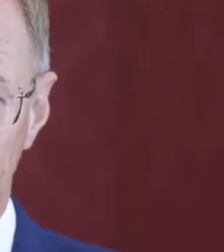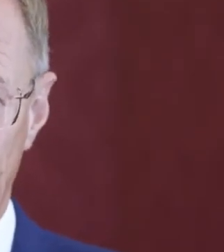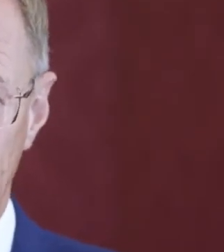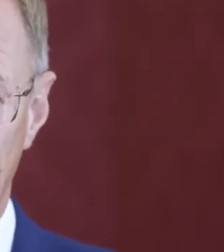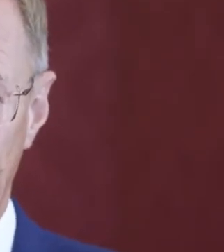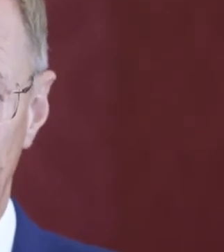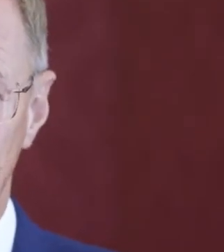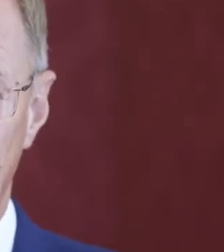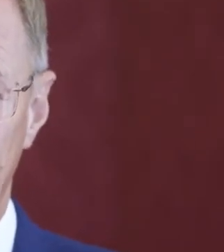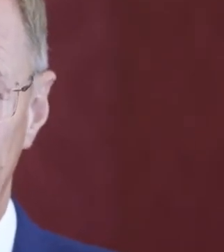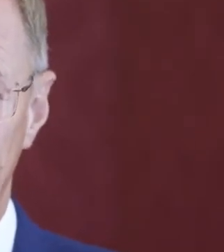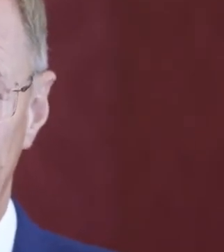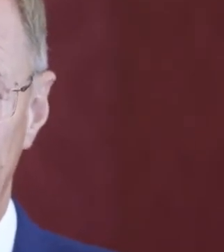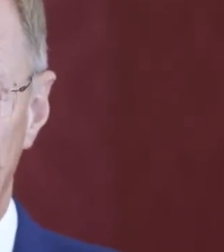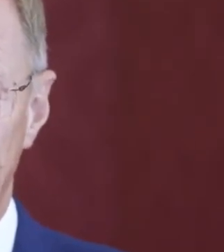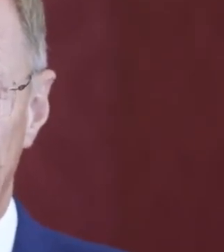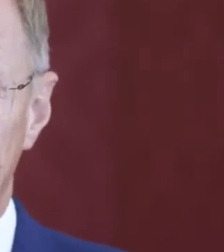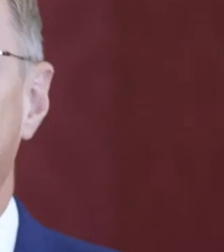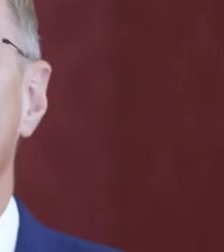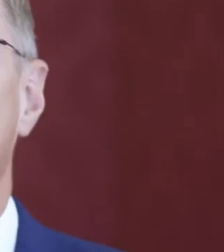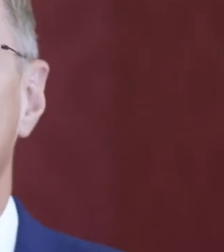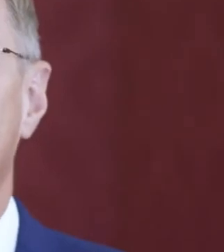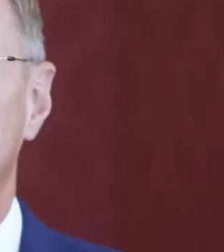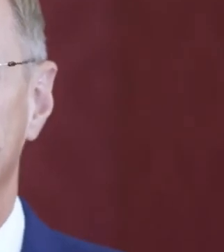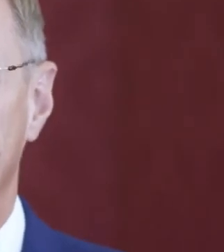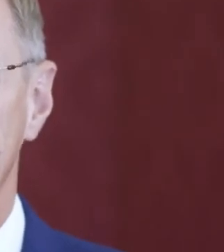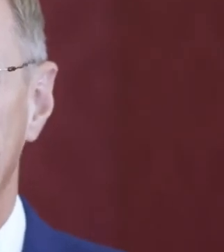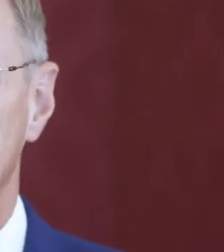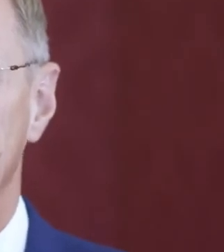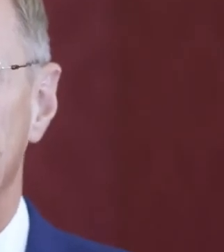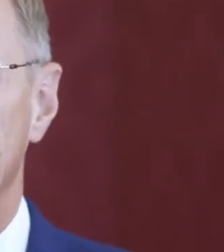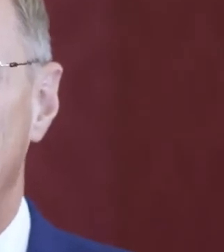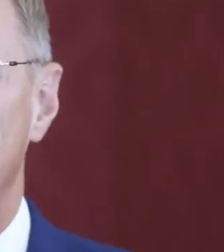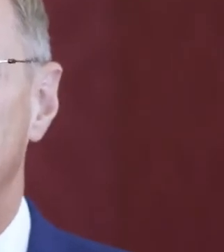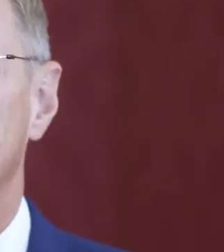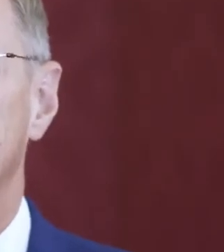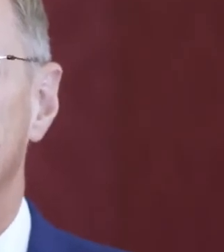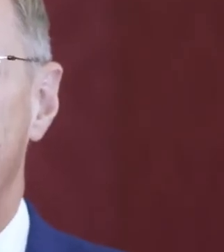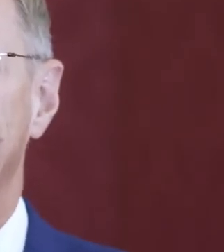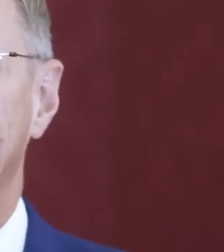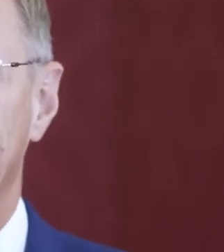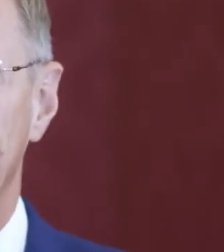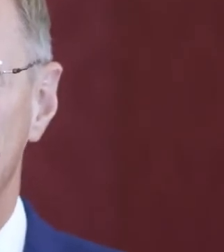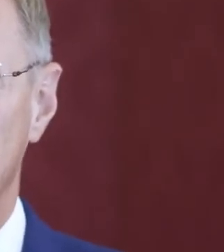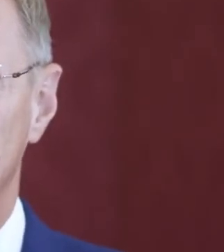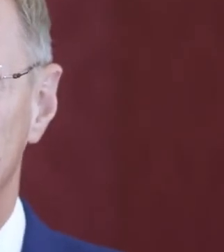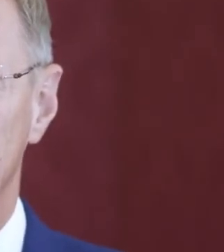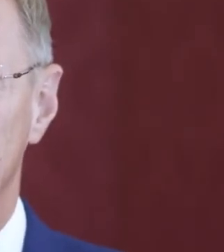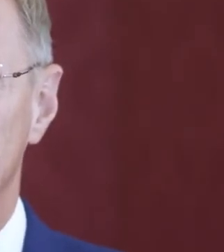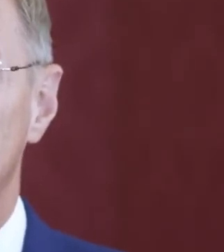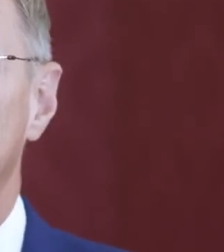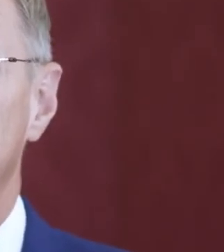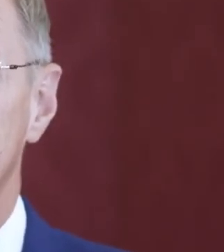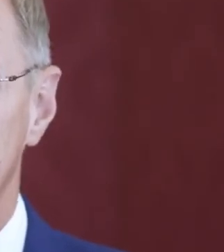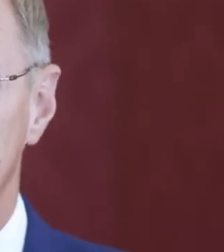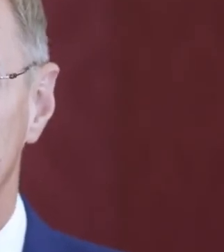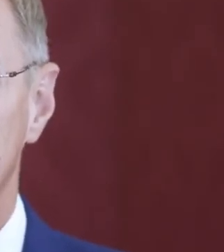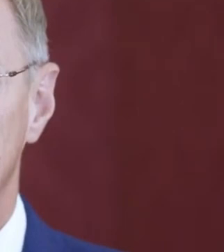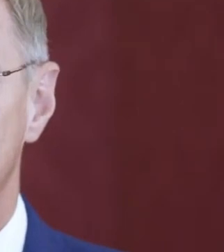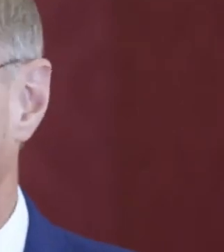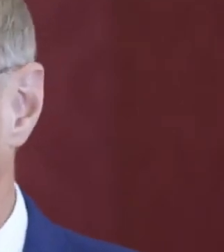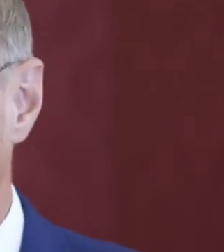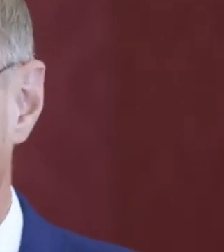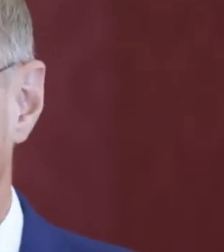vom Arbeitsmarkt abhängig zu machen. Teilhabe am Erwerbsleben eröffnet weitere Lebenschancen, stiftet